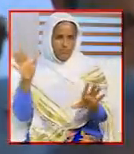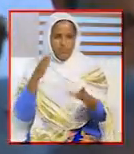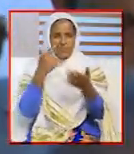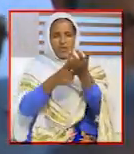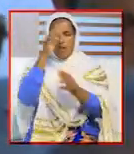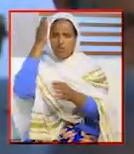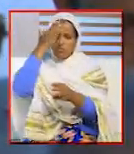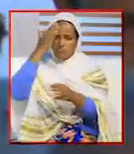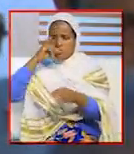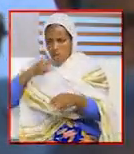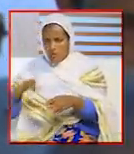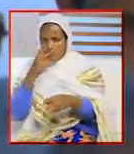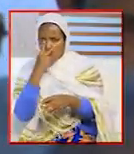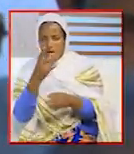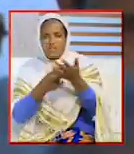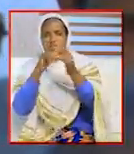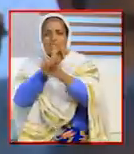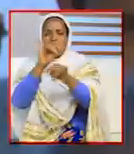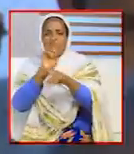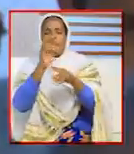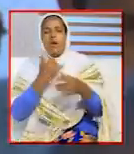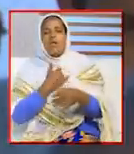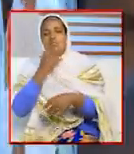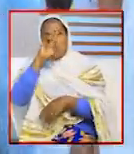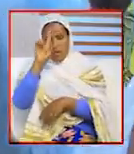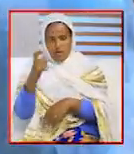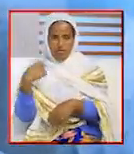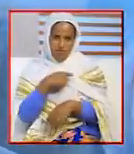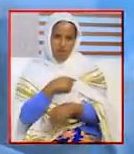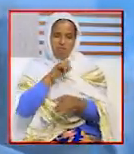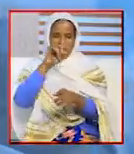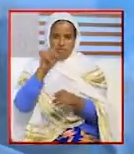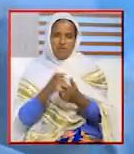ጻልም ቢያዩ አዋቂውም ቢያዩ እንዴ አይነት አሰራር አለን ወይኛ ነው።